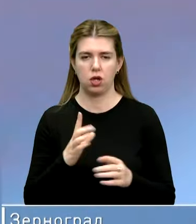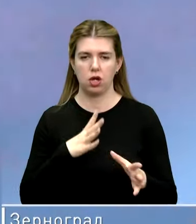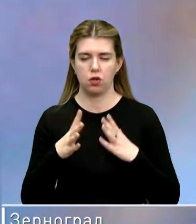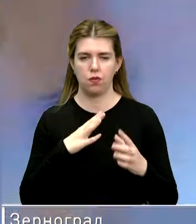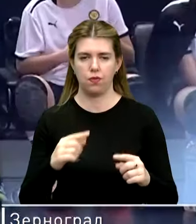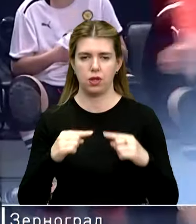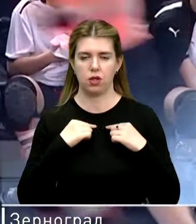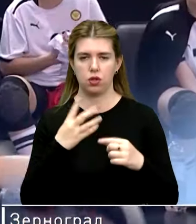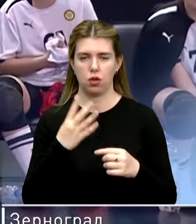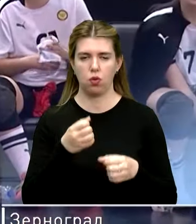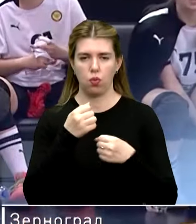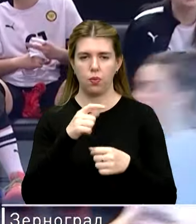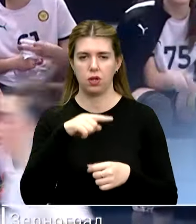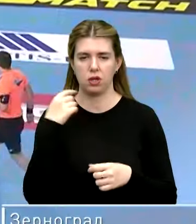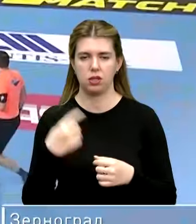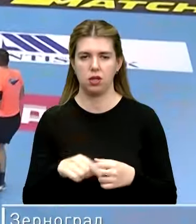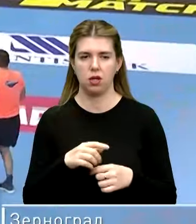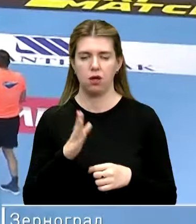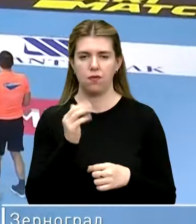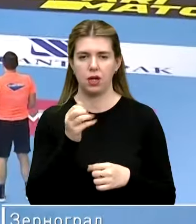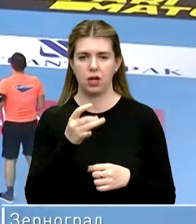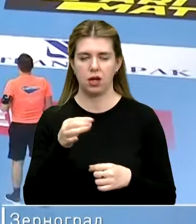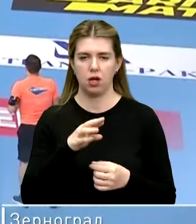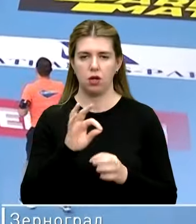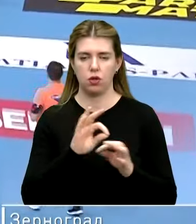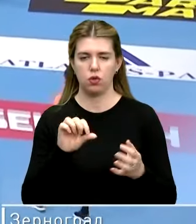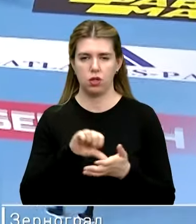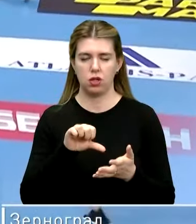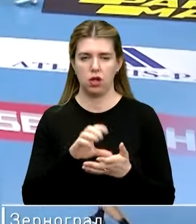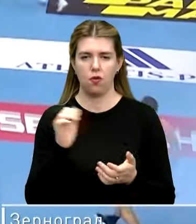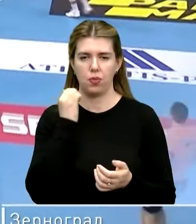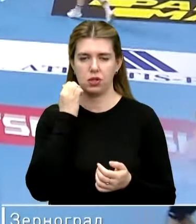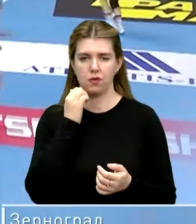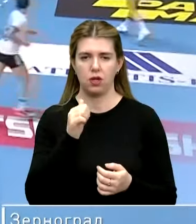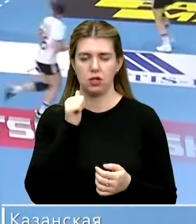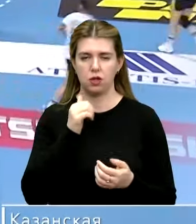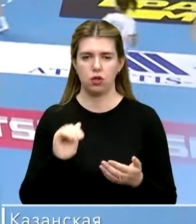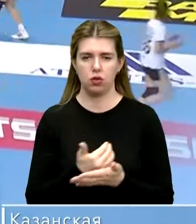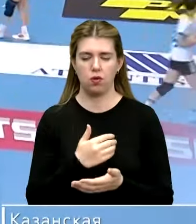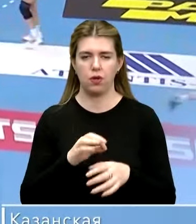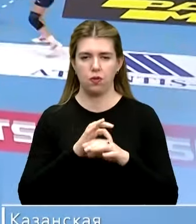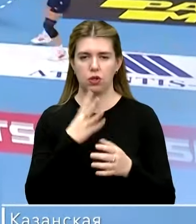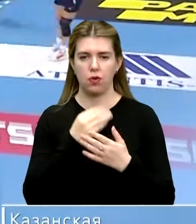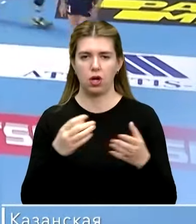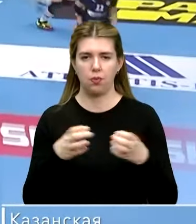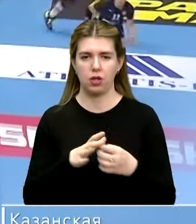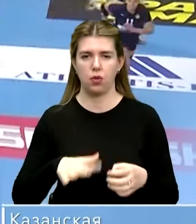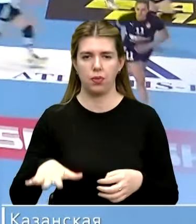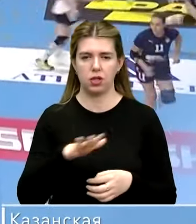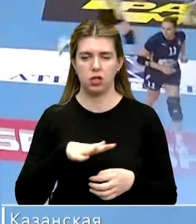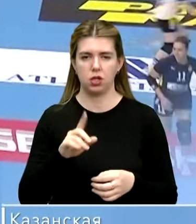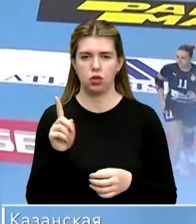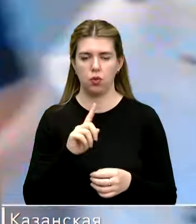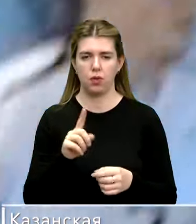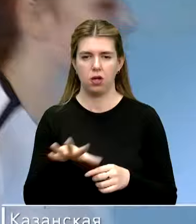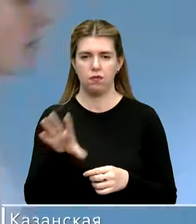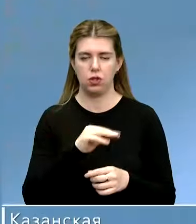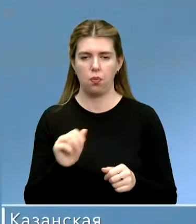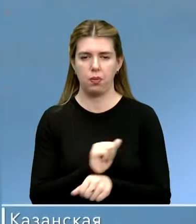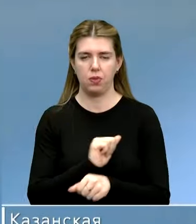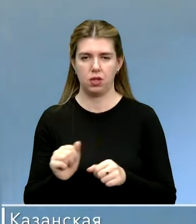готовятся к финалу 4 Кубка России. Валерия Клишина – участник той встречи в Москве. Завтра она снова выведет свою команду на площадку, чтобы,